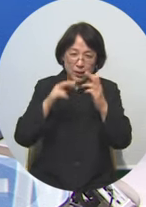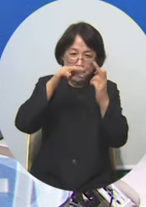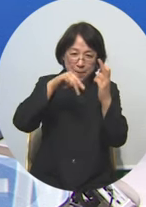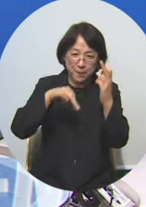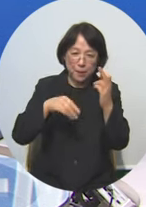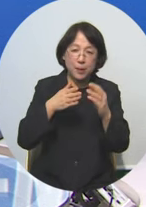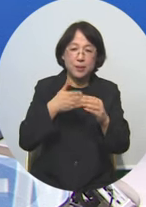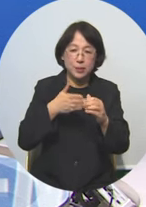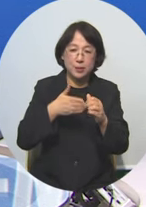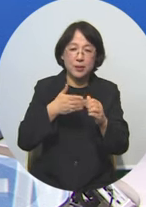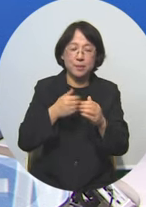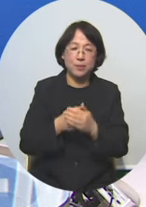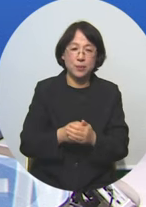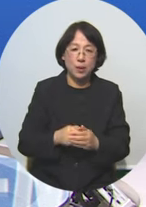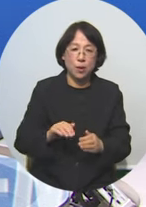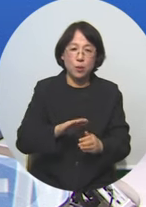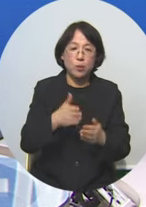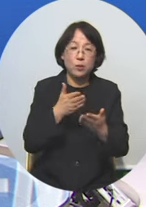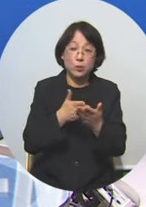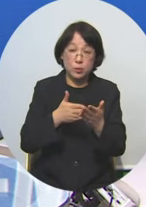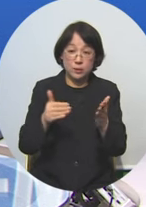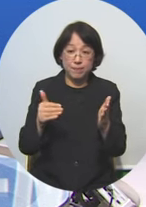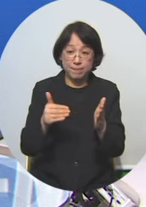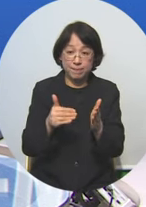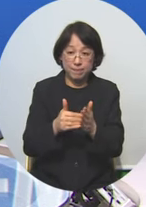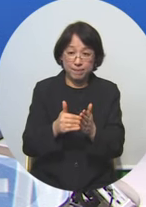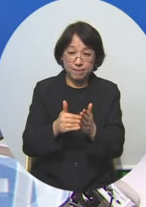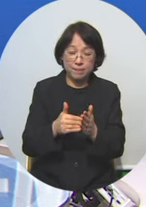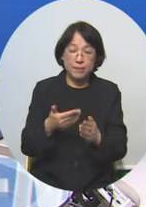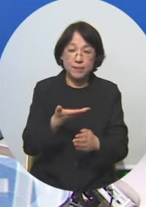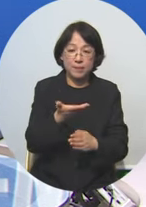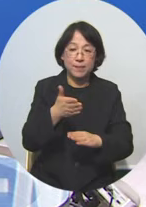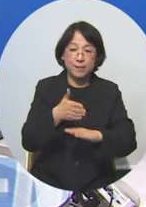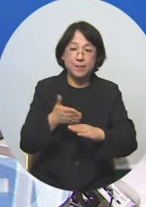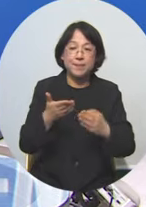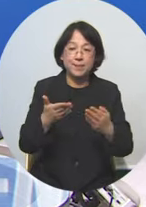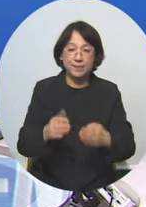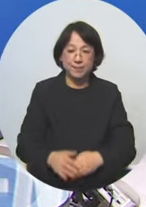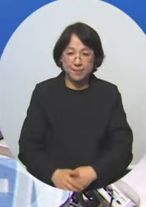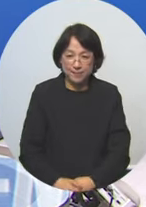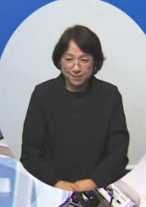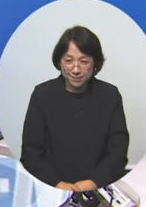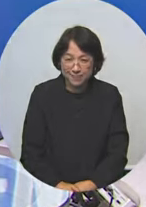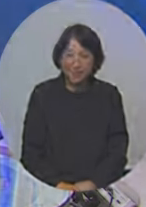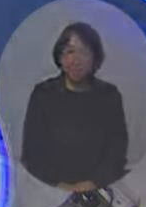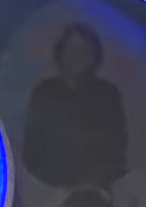KTV 대한뉴스 오늘 저희가 준비한 소식은 여기까지입니다. 시청해주신 여러분 고맙습니다.